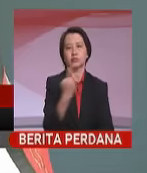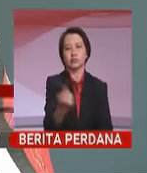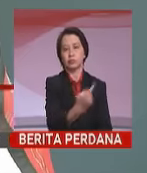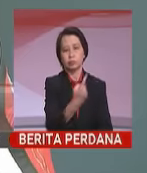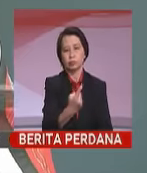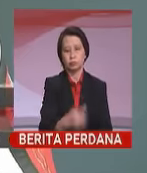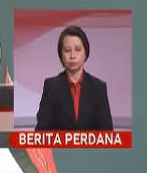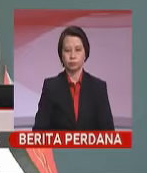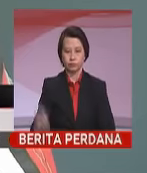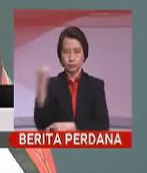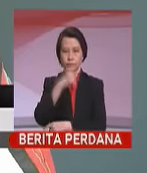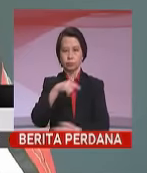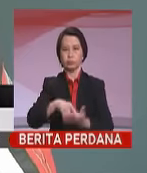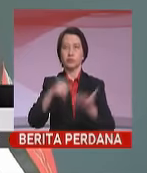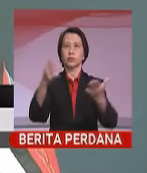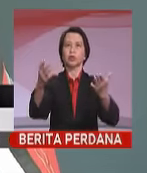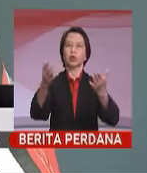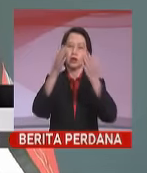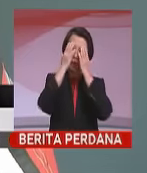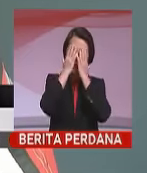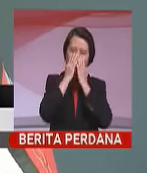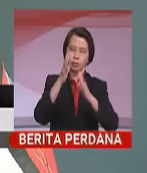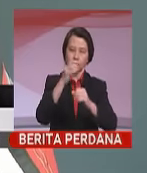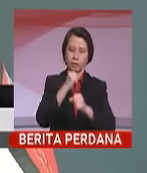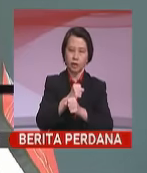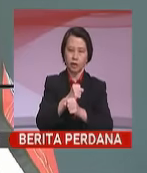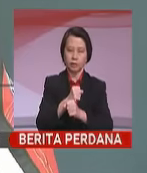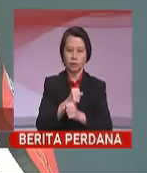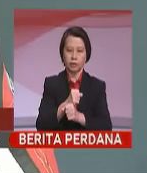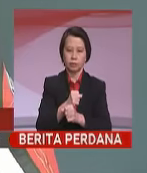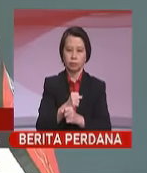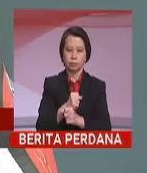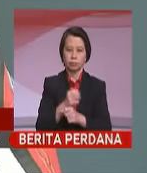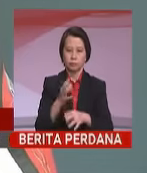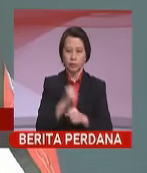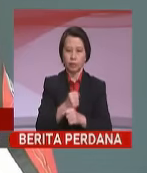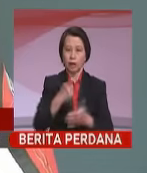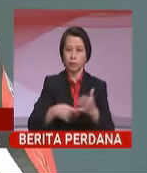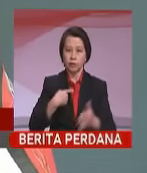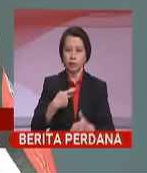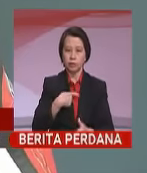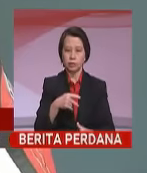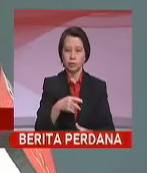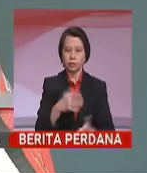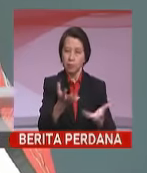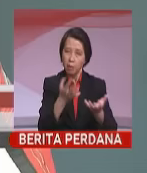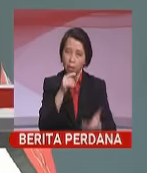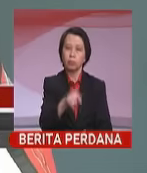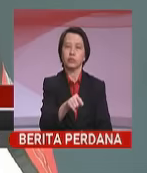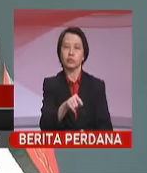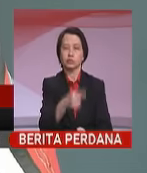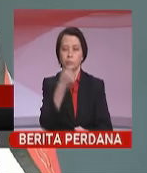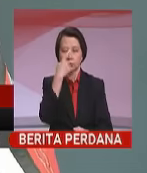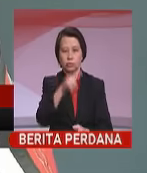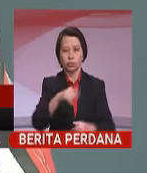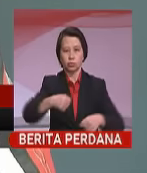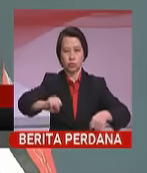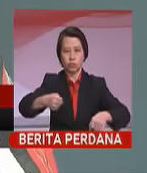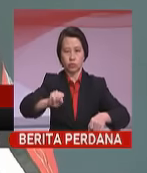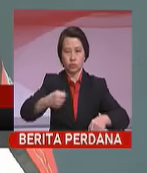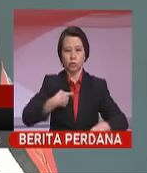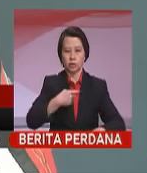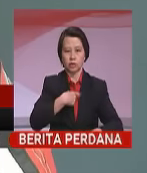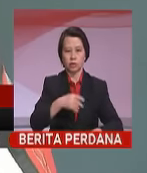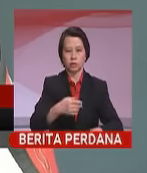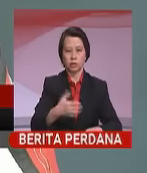ni kami rasa alhamdulillah sebab dapat cari apa benda yang patut kami cari sebelum ni, yang untuk motor-motor kami